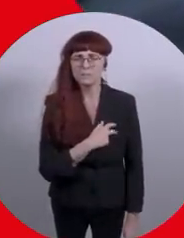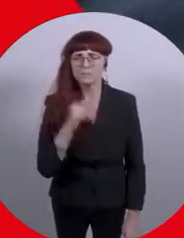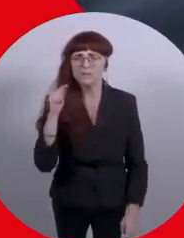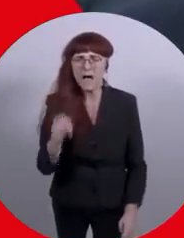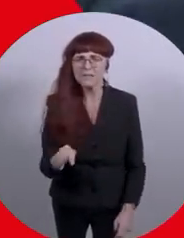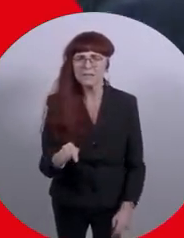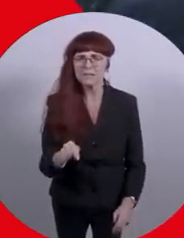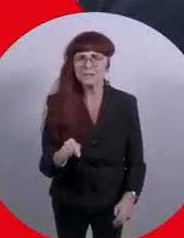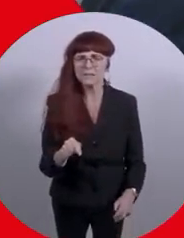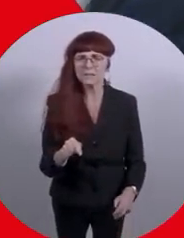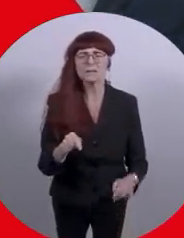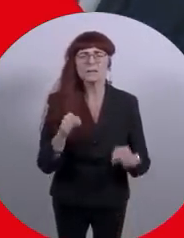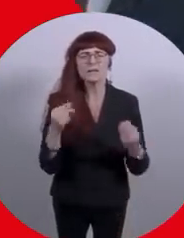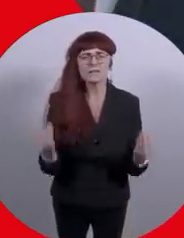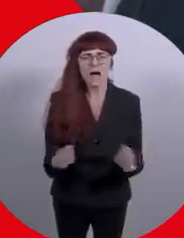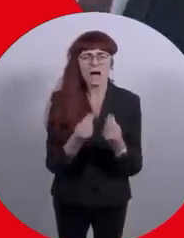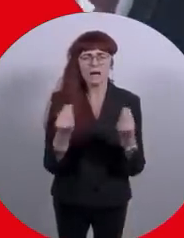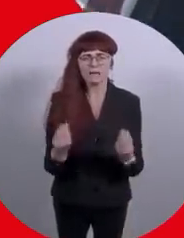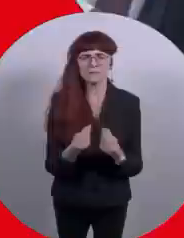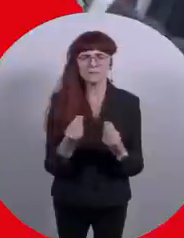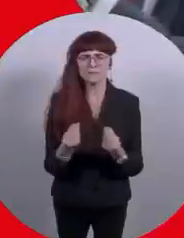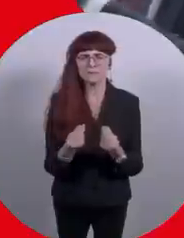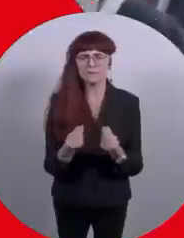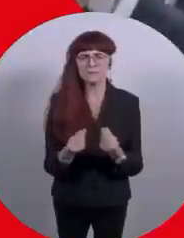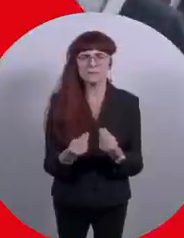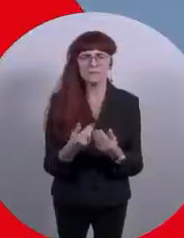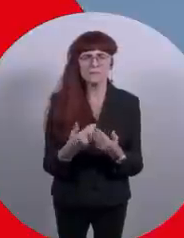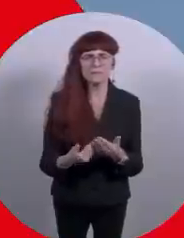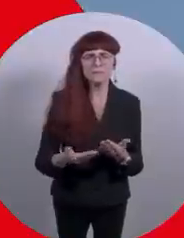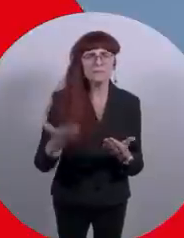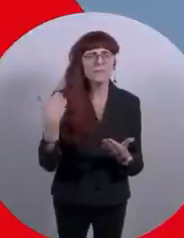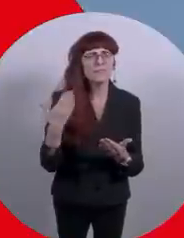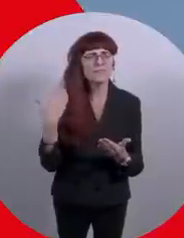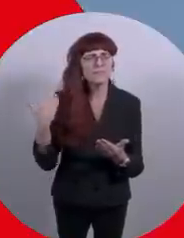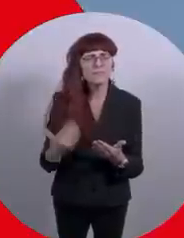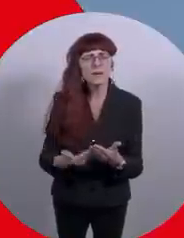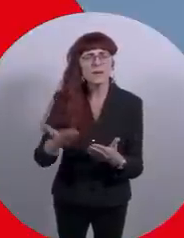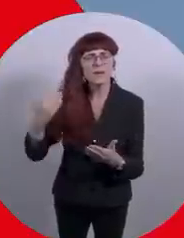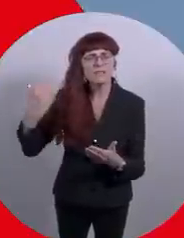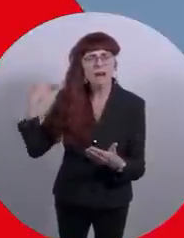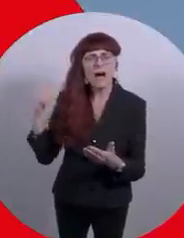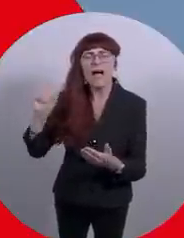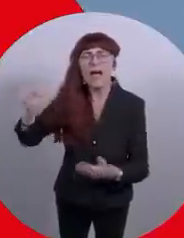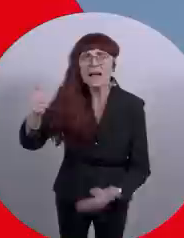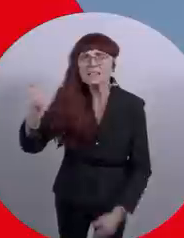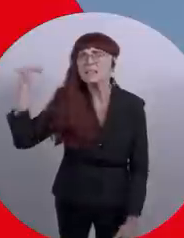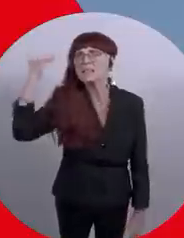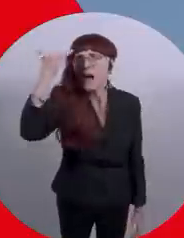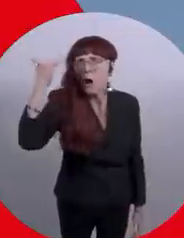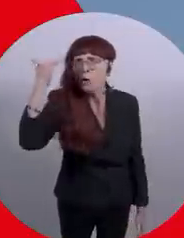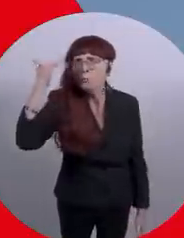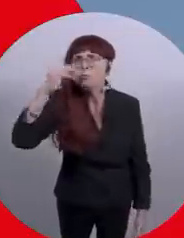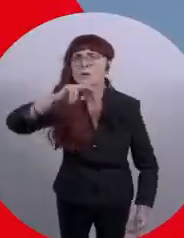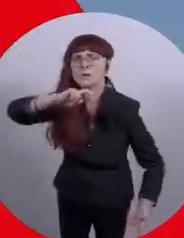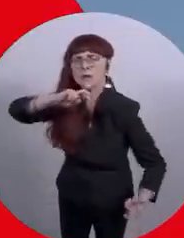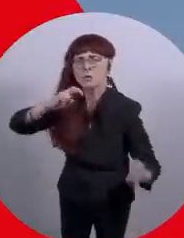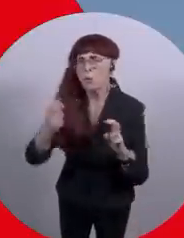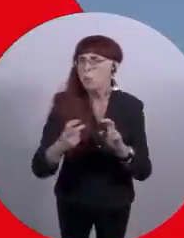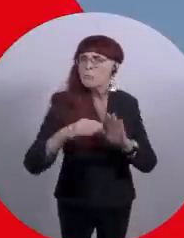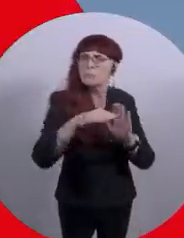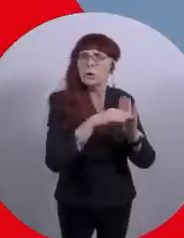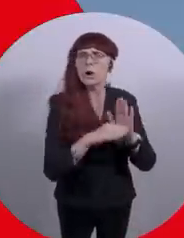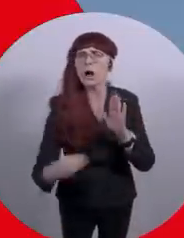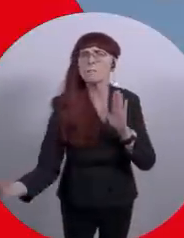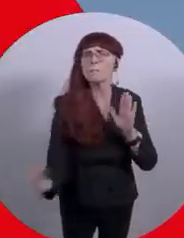das sind Dinge die wir zuerst das soll alles Dinge die wir zuerst da träumt dann in unsere Programmatik